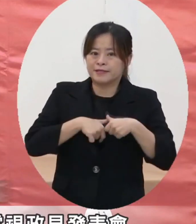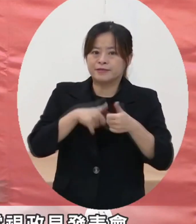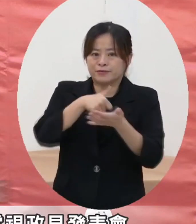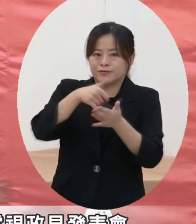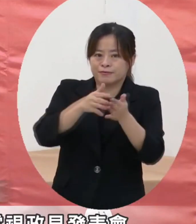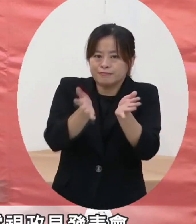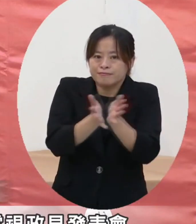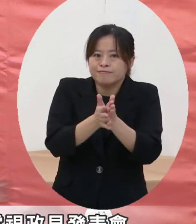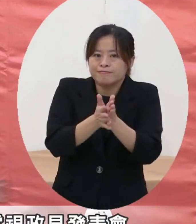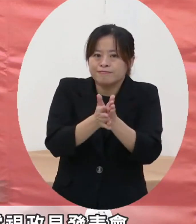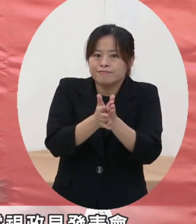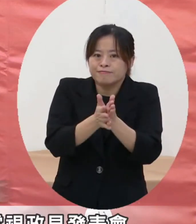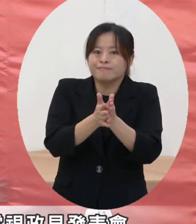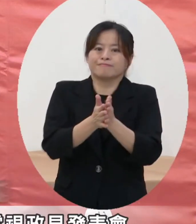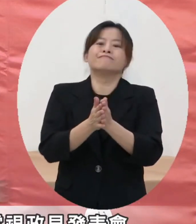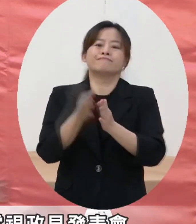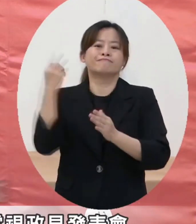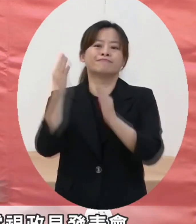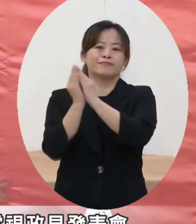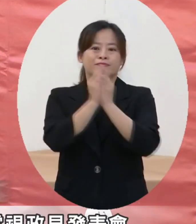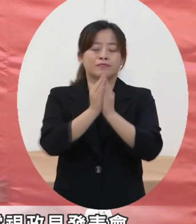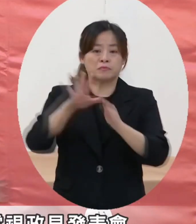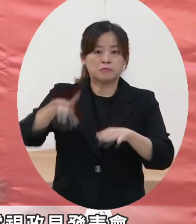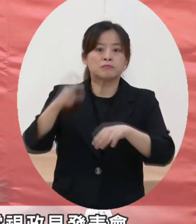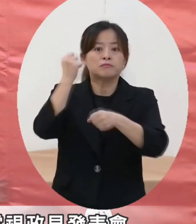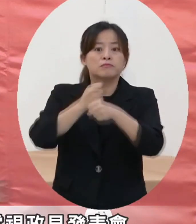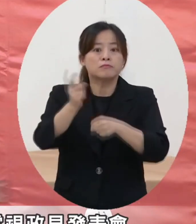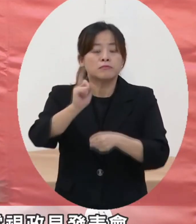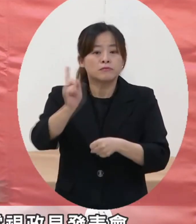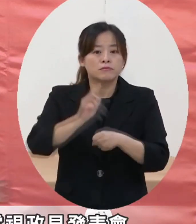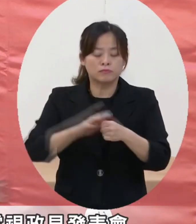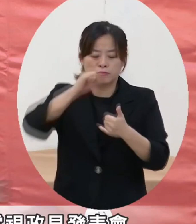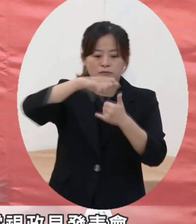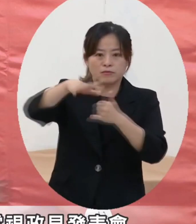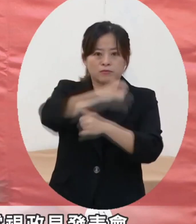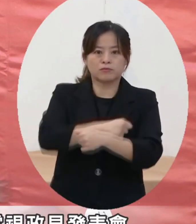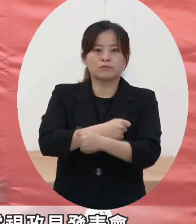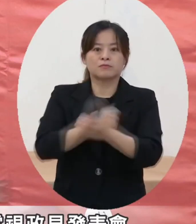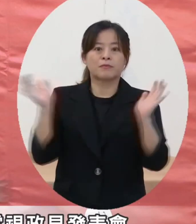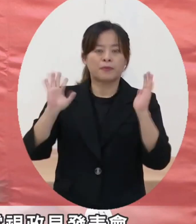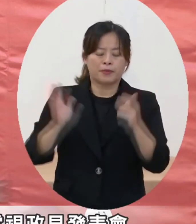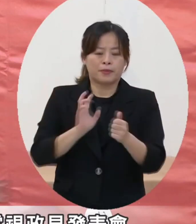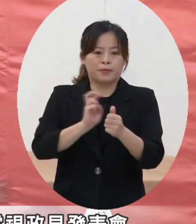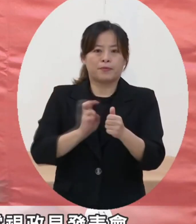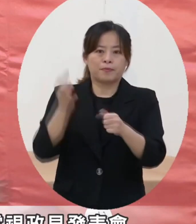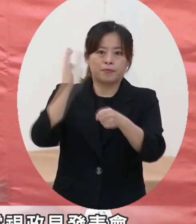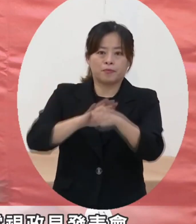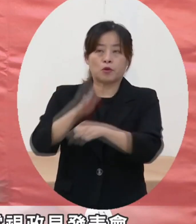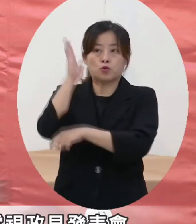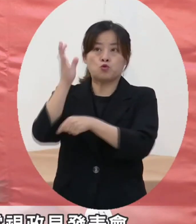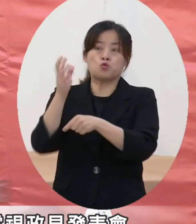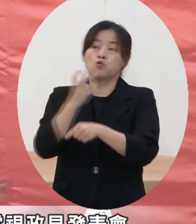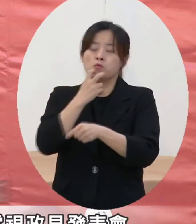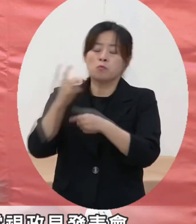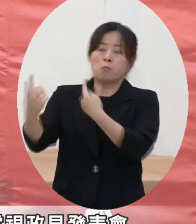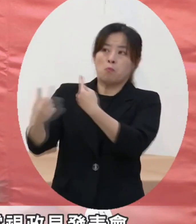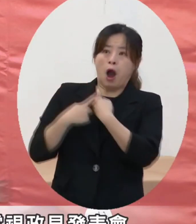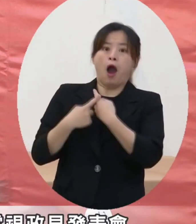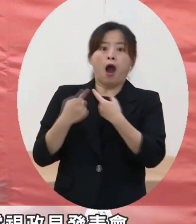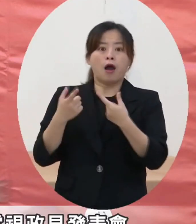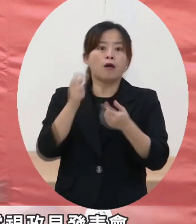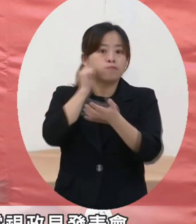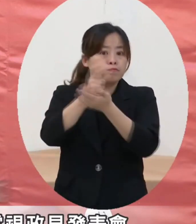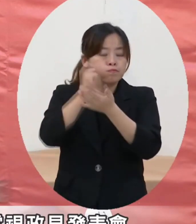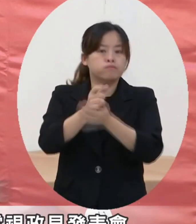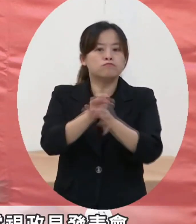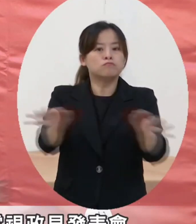的新桃园。桃园率先实施全国的育儿津贴，中央也加码跟进，现在每一个